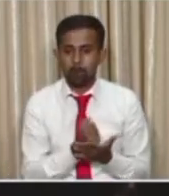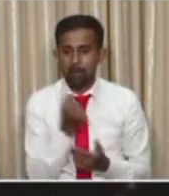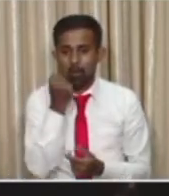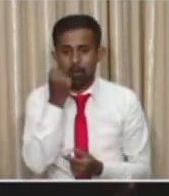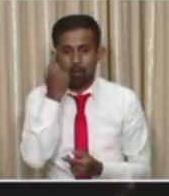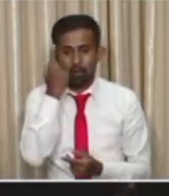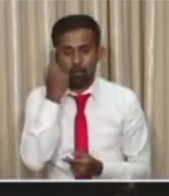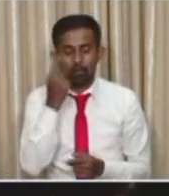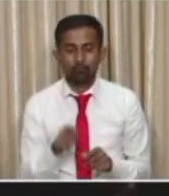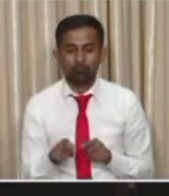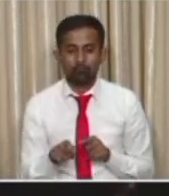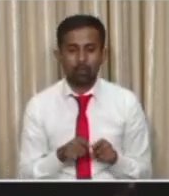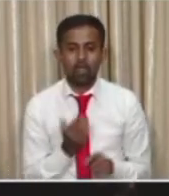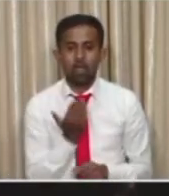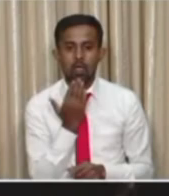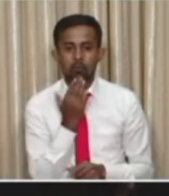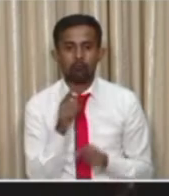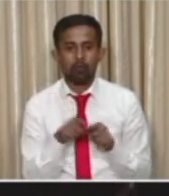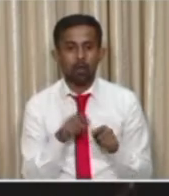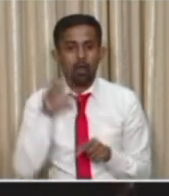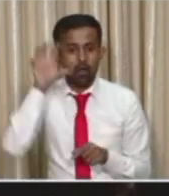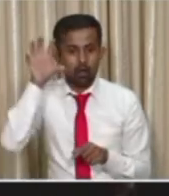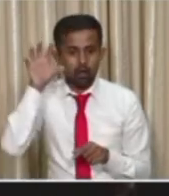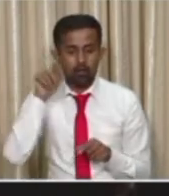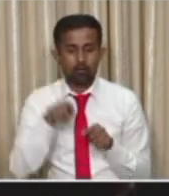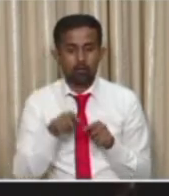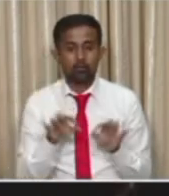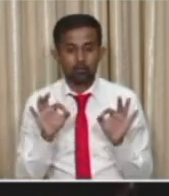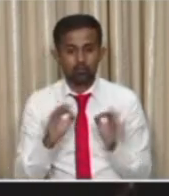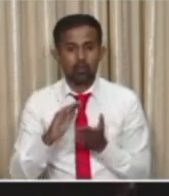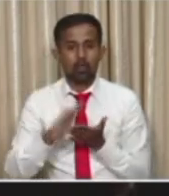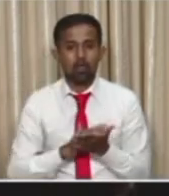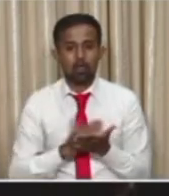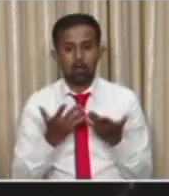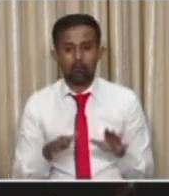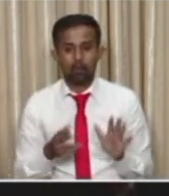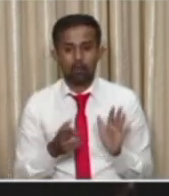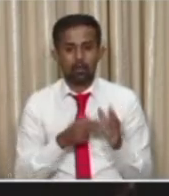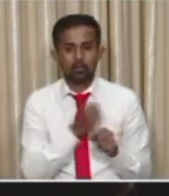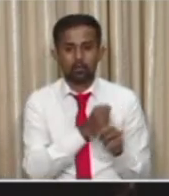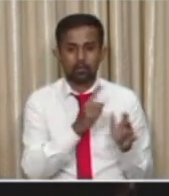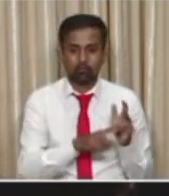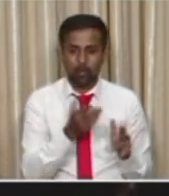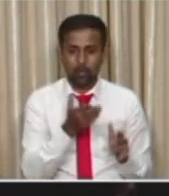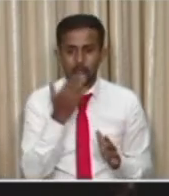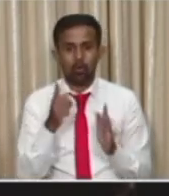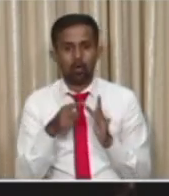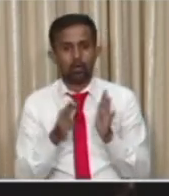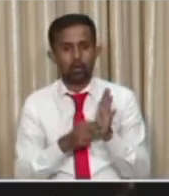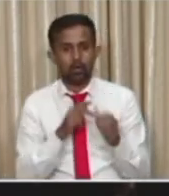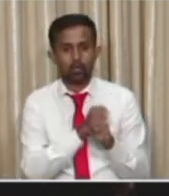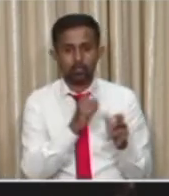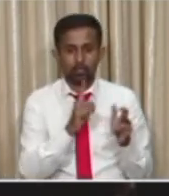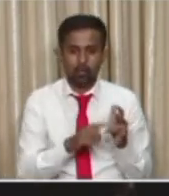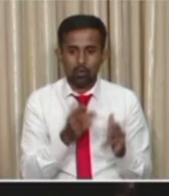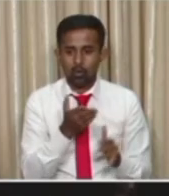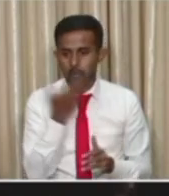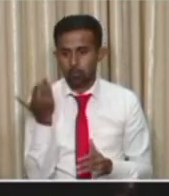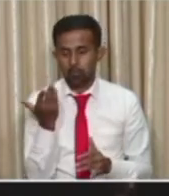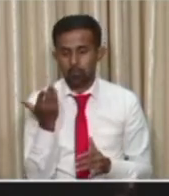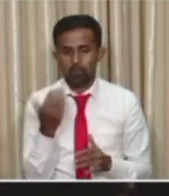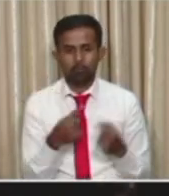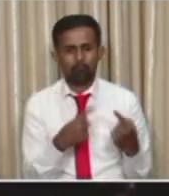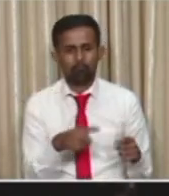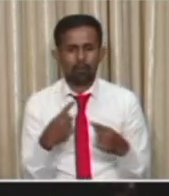நடுத்தர வர்க்கத்தினருடைய வளர்ச்சிக்காக என்ஜிஓக்களாக இருக்கலாம், ஐஎன்ஜிஓக்களாக இருக்கலாம், ஏனைய நிறுவனங்கள் தனிப்பட்ட நபர்களினுடைய உதவிகள் கிடைக்கிற போது